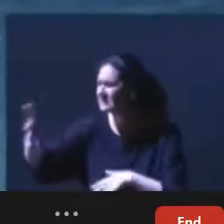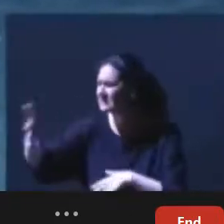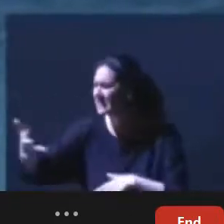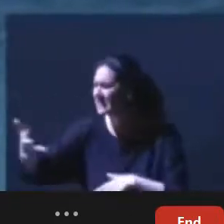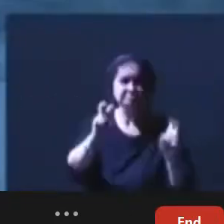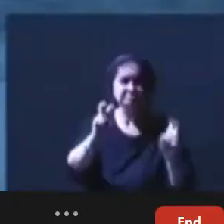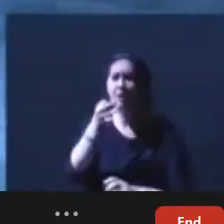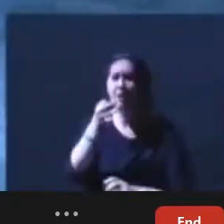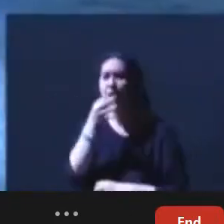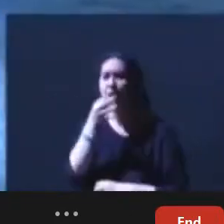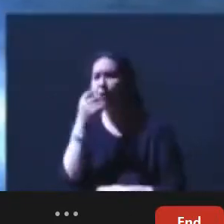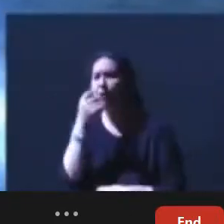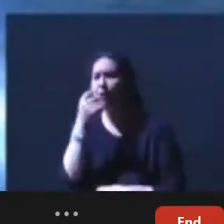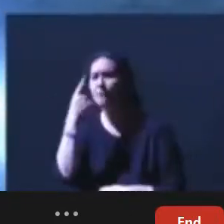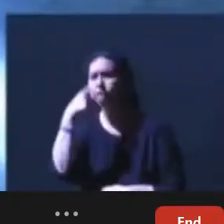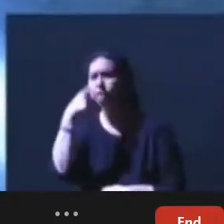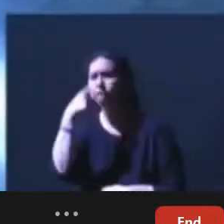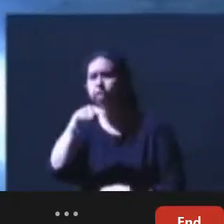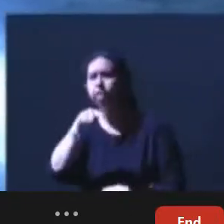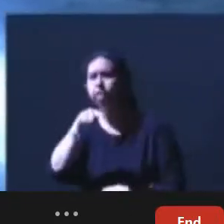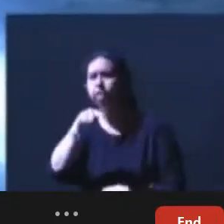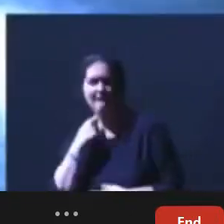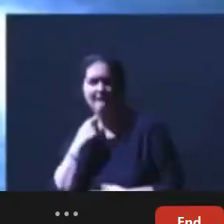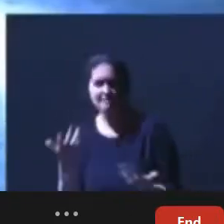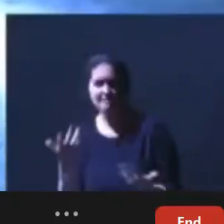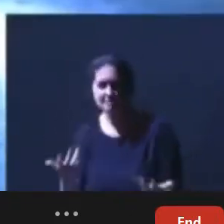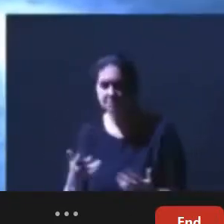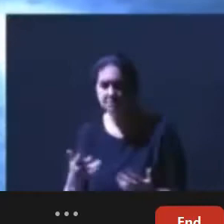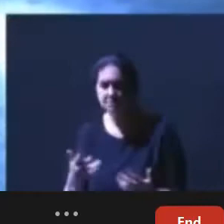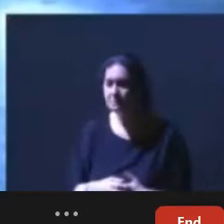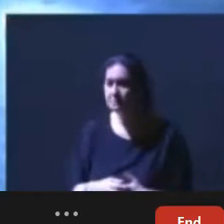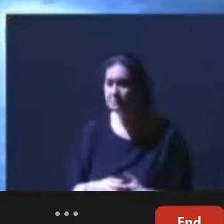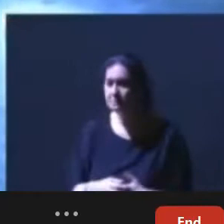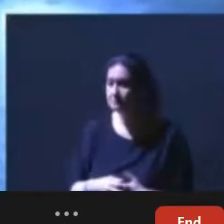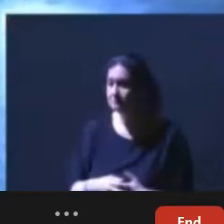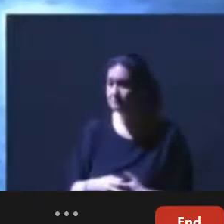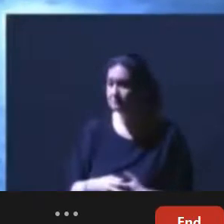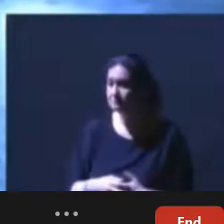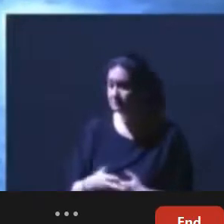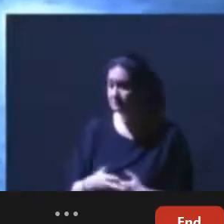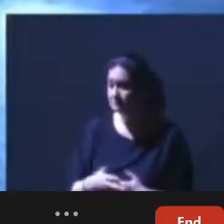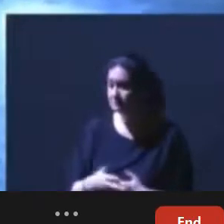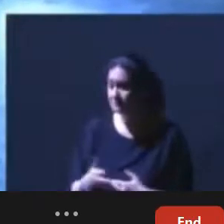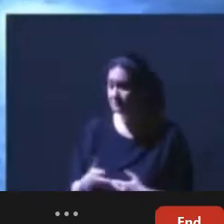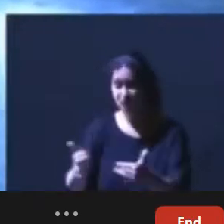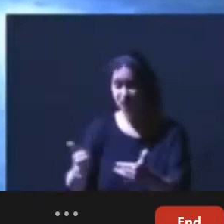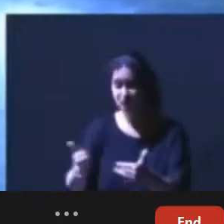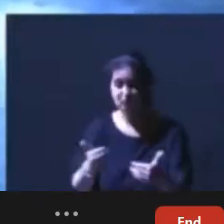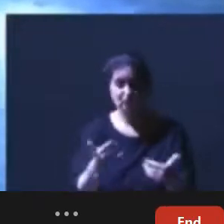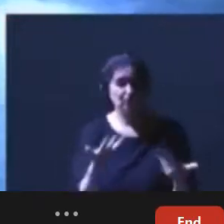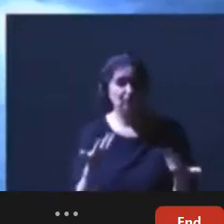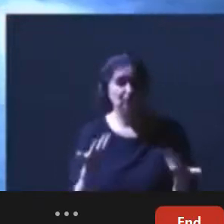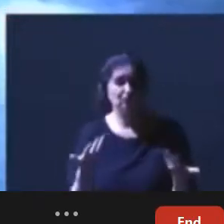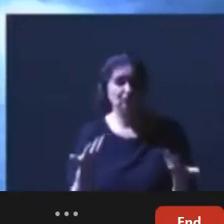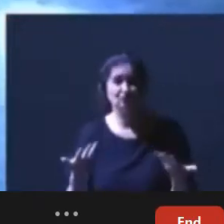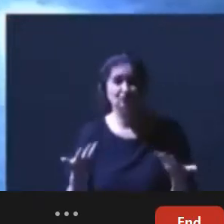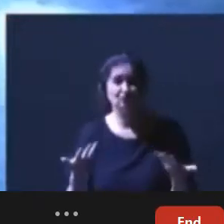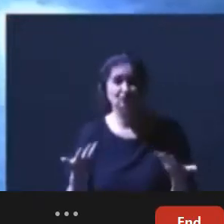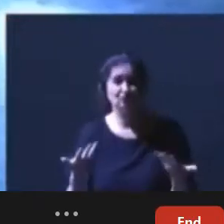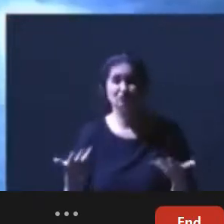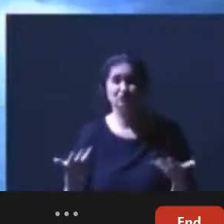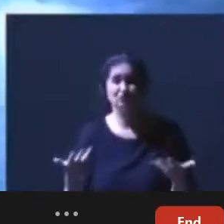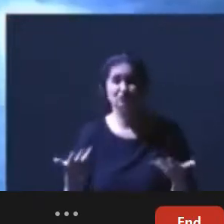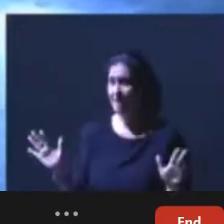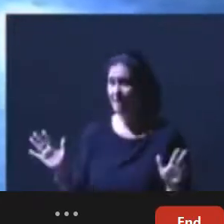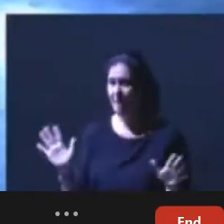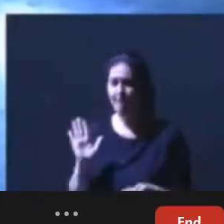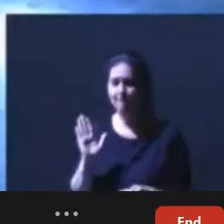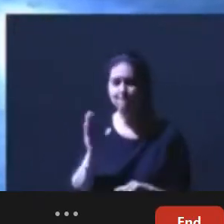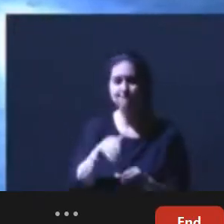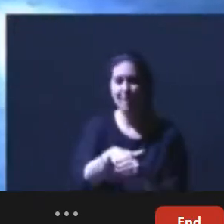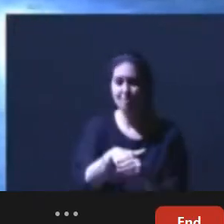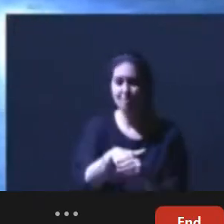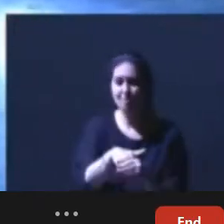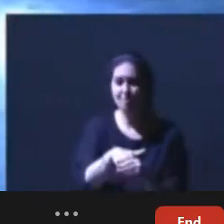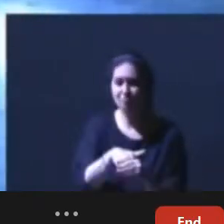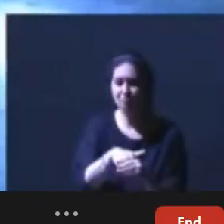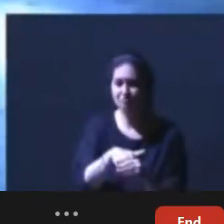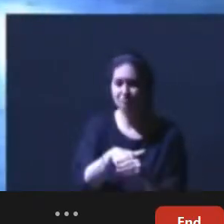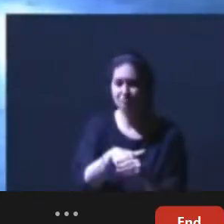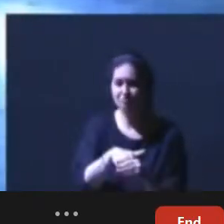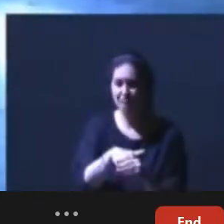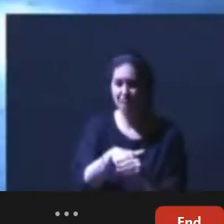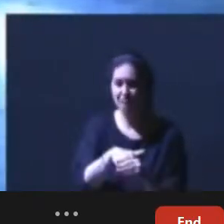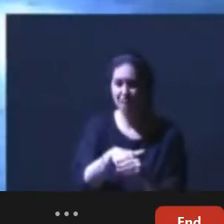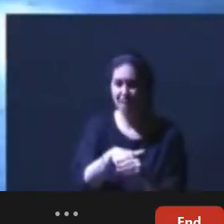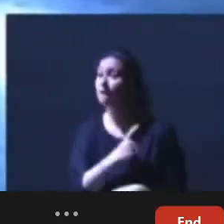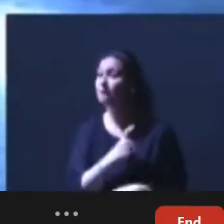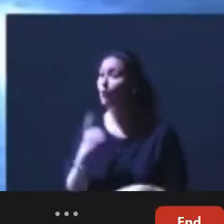trên blockchain. Đấy, thì hôm nay chúng ta cũng nói về cái nước hoa đấy. Nước hoa thì nó là hương điệu mà, đúng không? Nó là hương thơm, thì tôi cũng đã từng